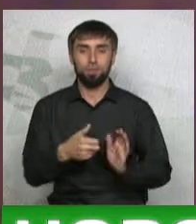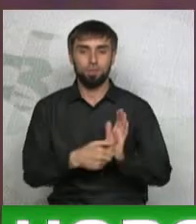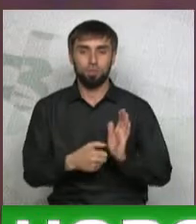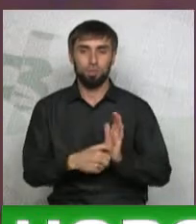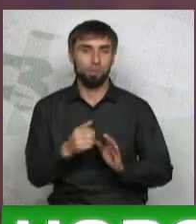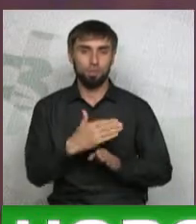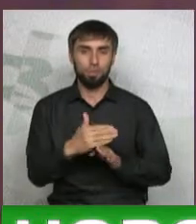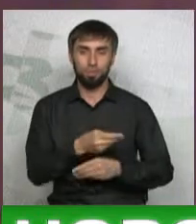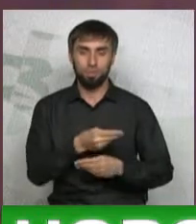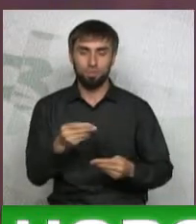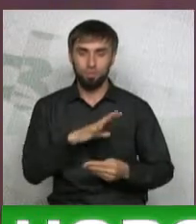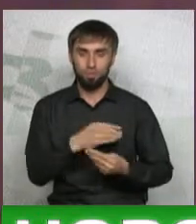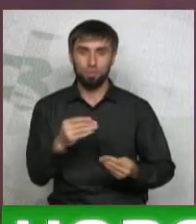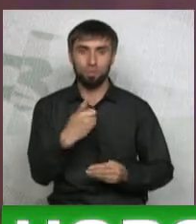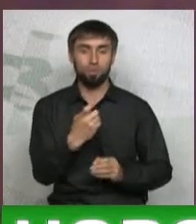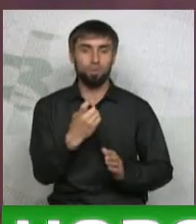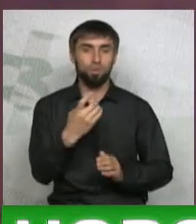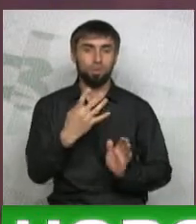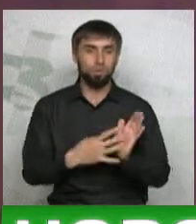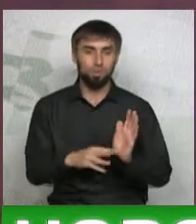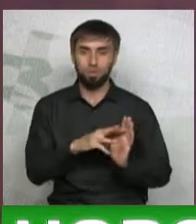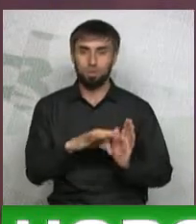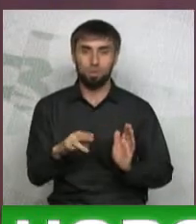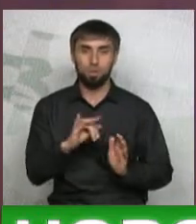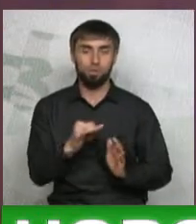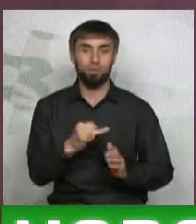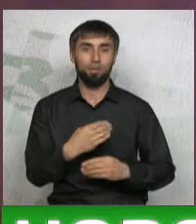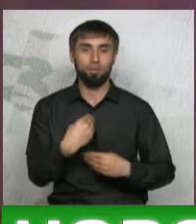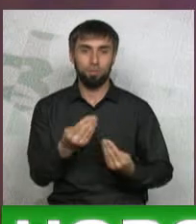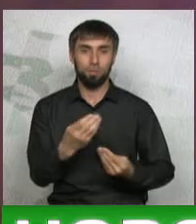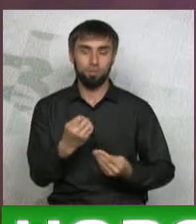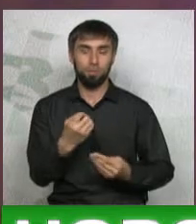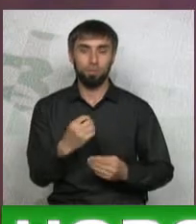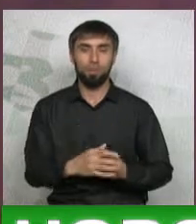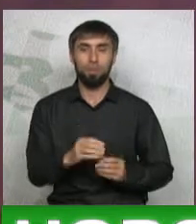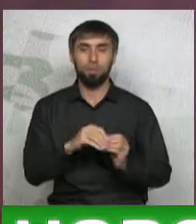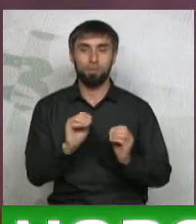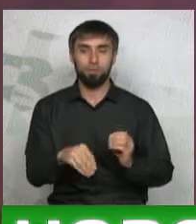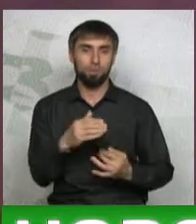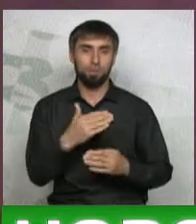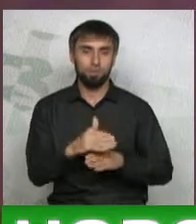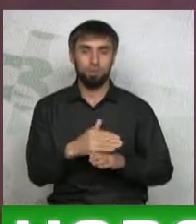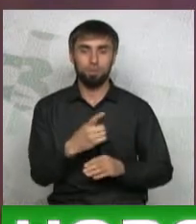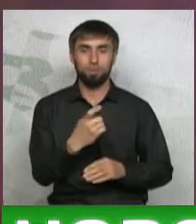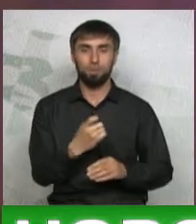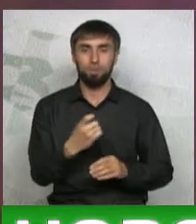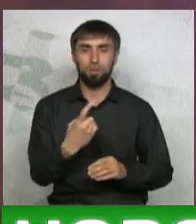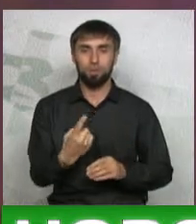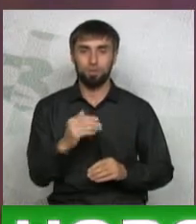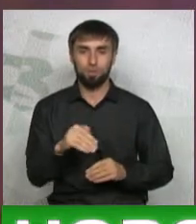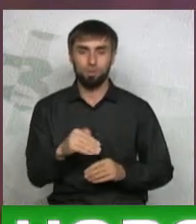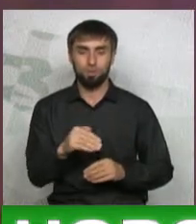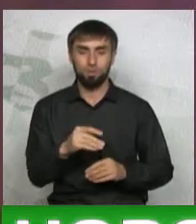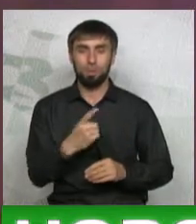2600 кредитов на 190 миллиардов рублей и выдано более 10 тысяч новых кредитов на 131 миллиард рублей.